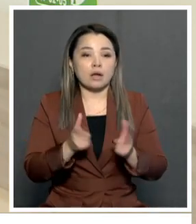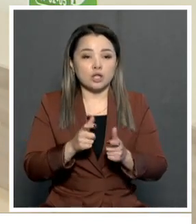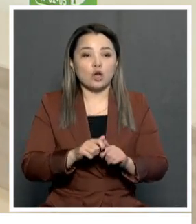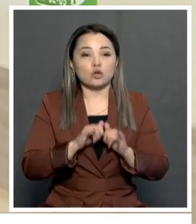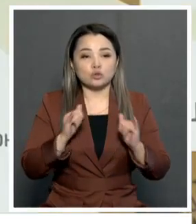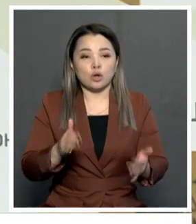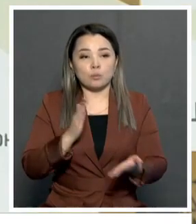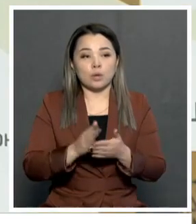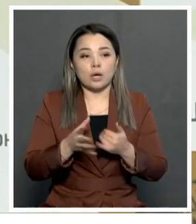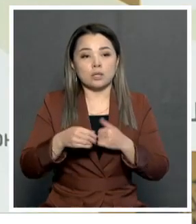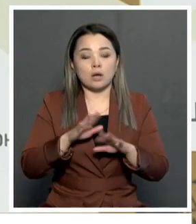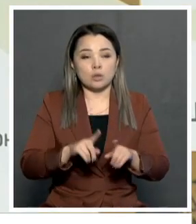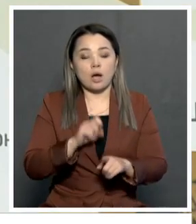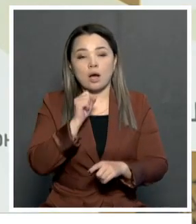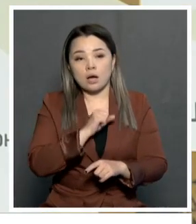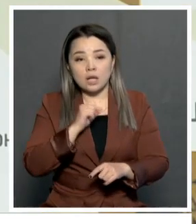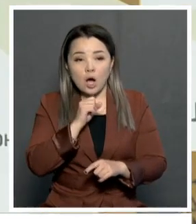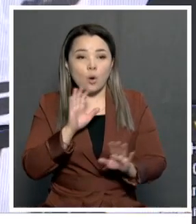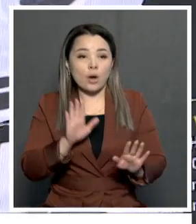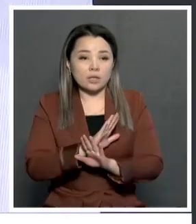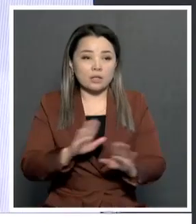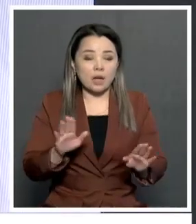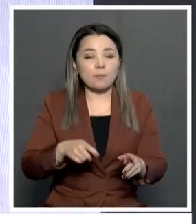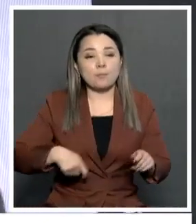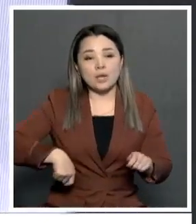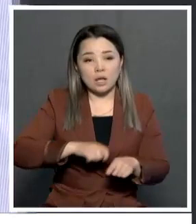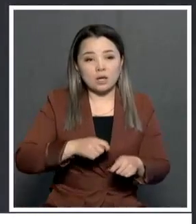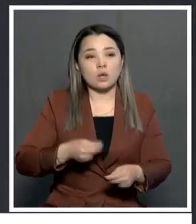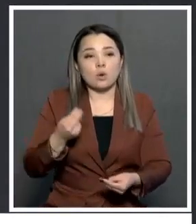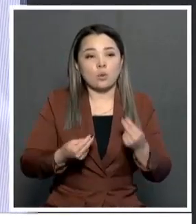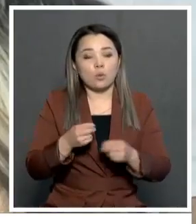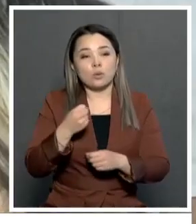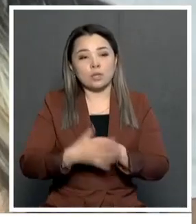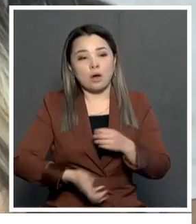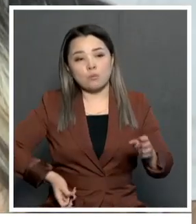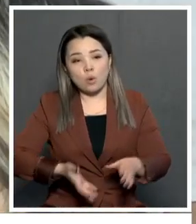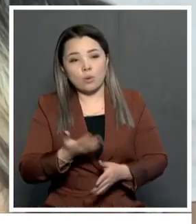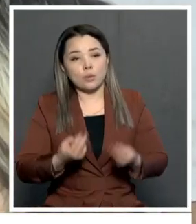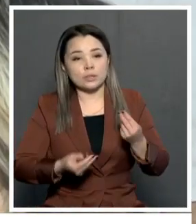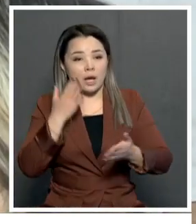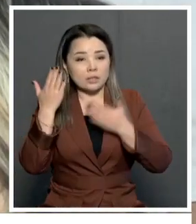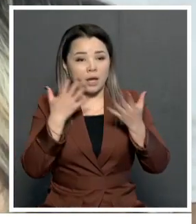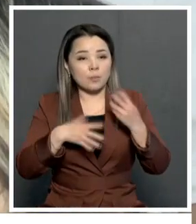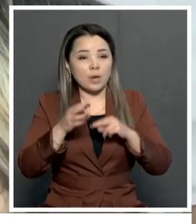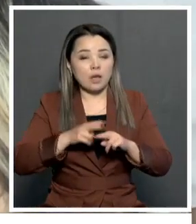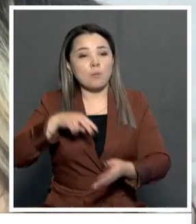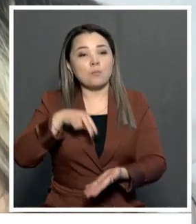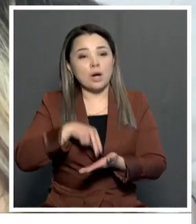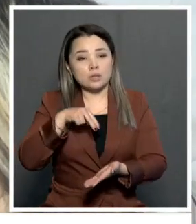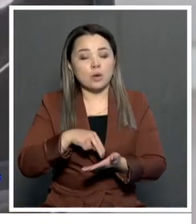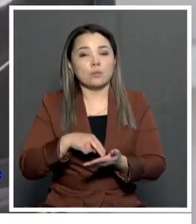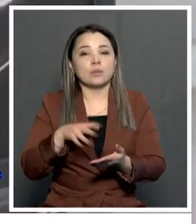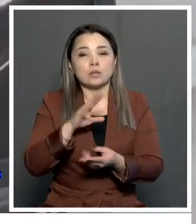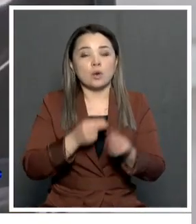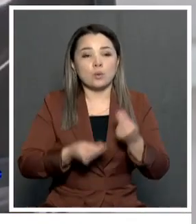күшейтіледі. Жалпы өңір бойынша караоке, бильярд, компьютерлік клубтар, боулинг орталықтар, балалар ойын-сауық орталықтарына, батуттарға,